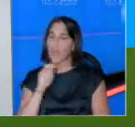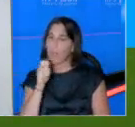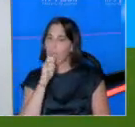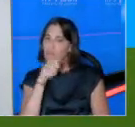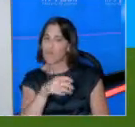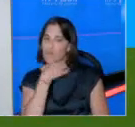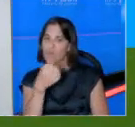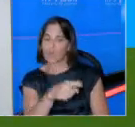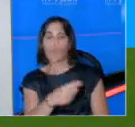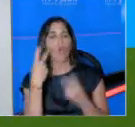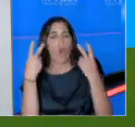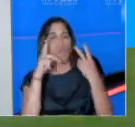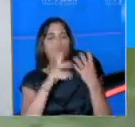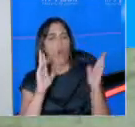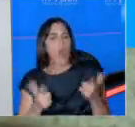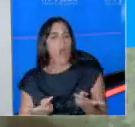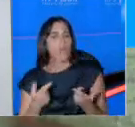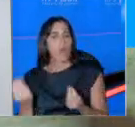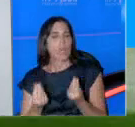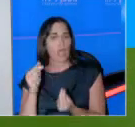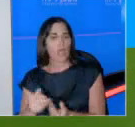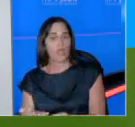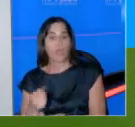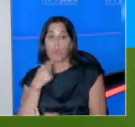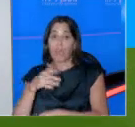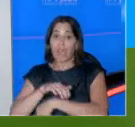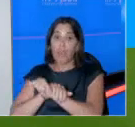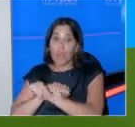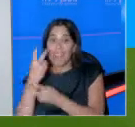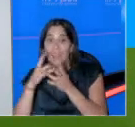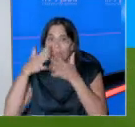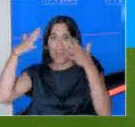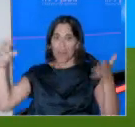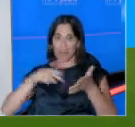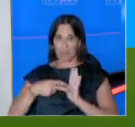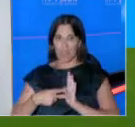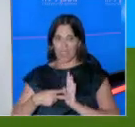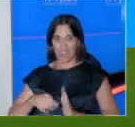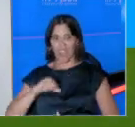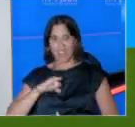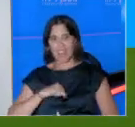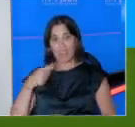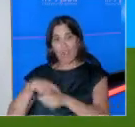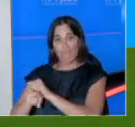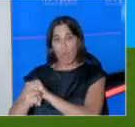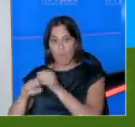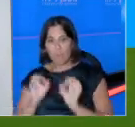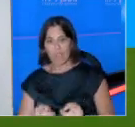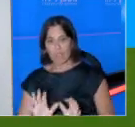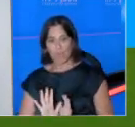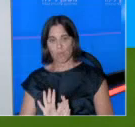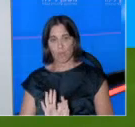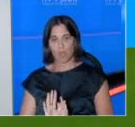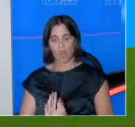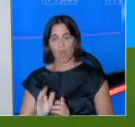שואלים אותו, תגיד, מה חשוב לך כל כך במשחק הזה? אז הוא אומר דבר כזה, כדורגל גדול יותר מפוליטיקה. זה עניין של בריחה מהמציאות.